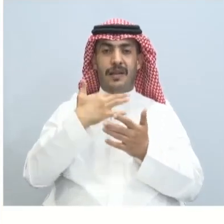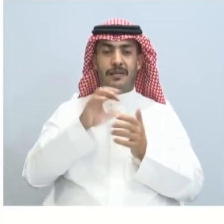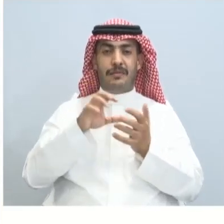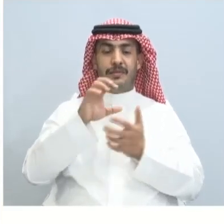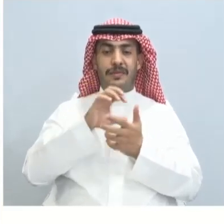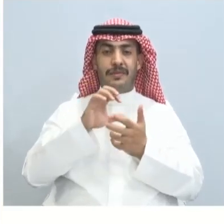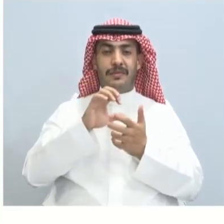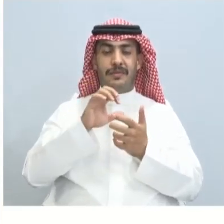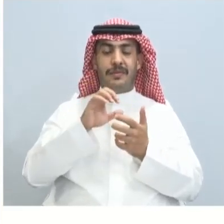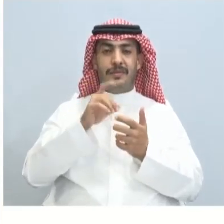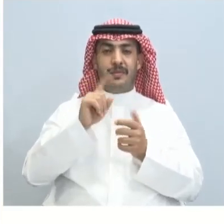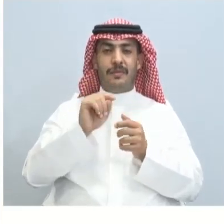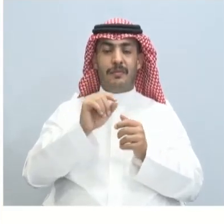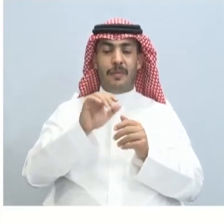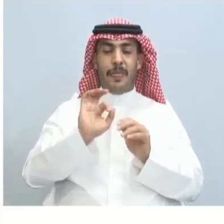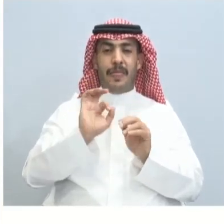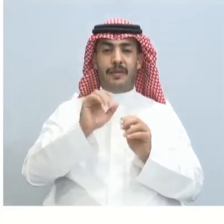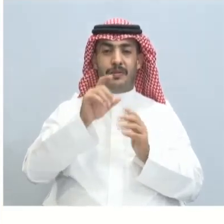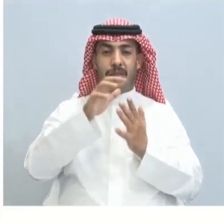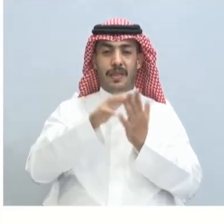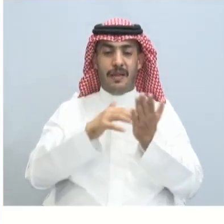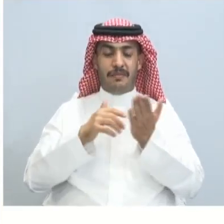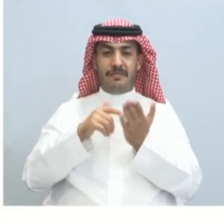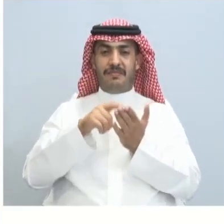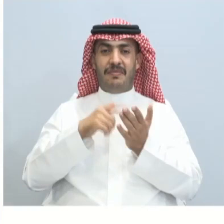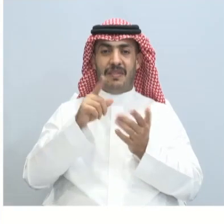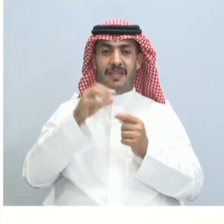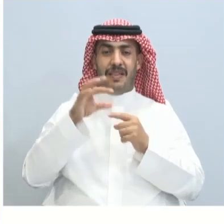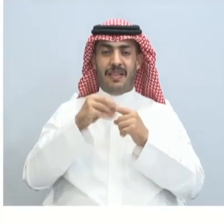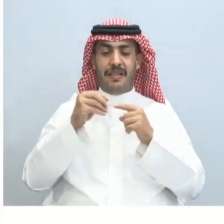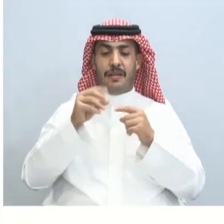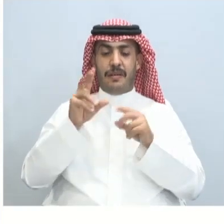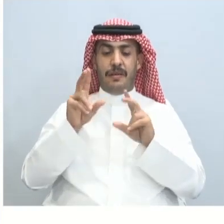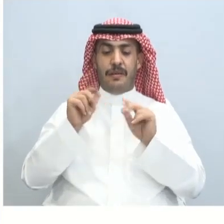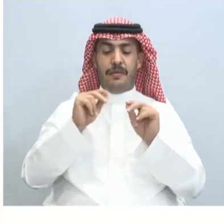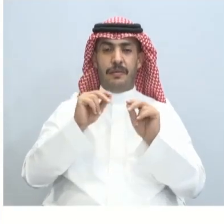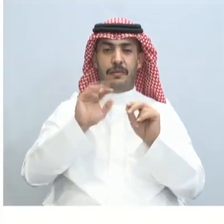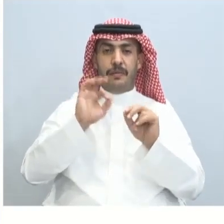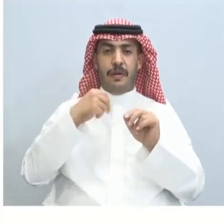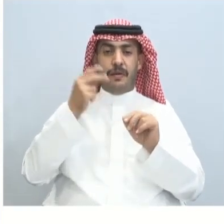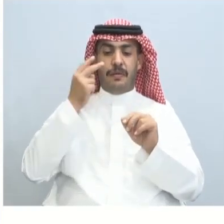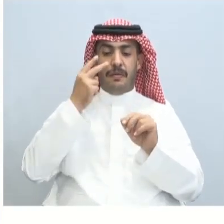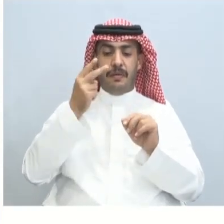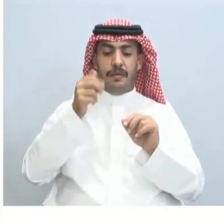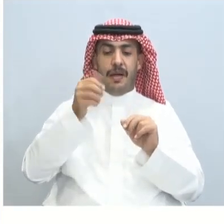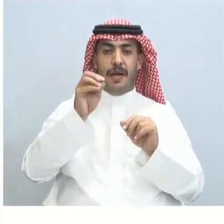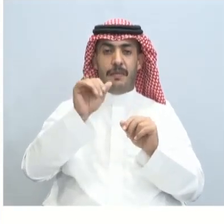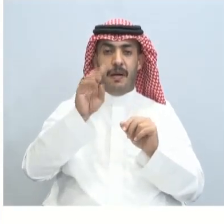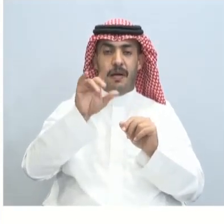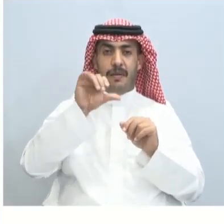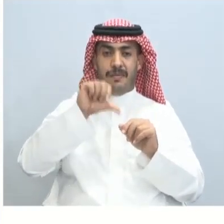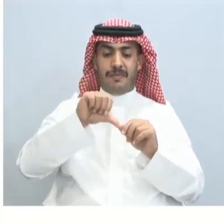بمشاكل وعدم قبول مثلا خطاب او قراءته بالشكل الصحيح فمثلا قد اكتشفنا اهمال